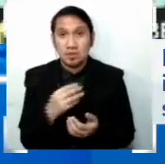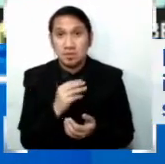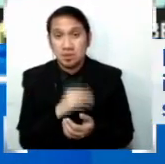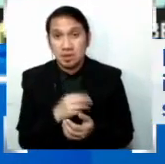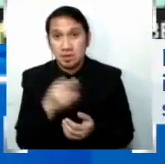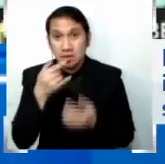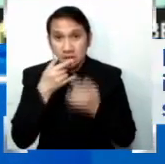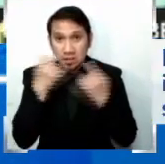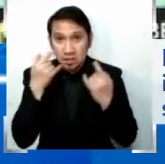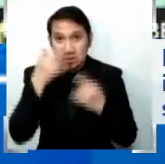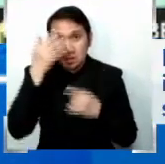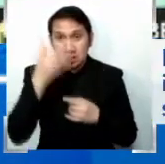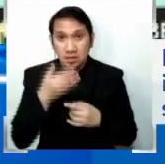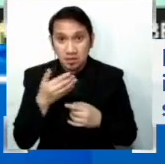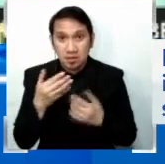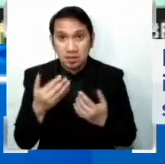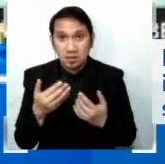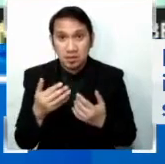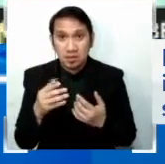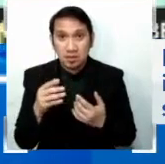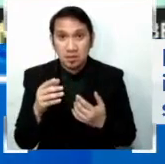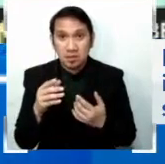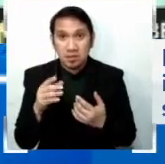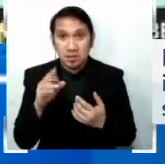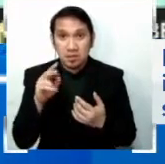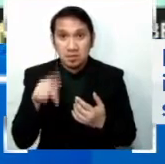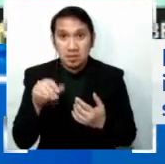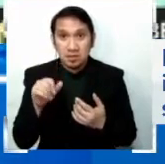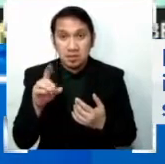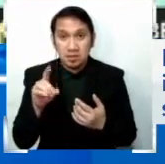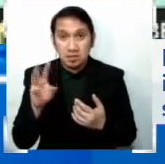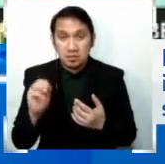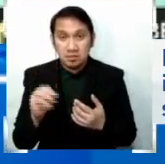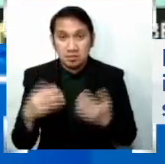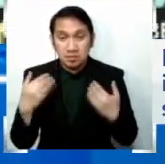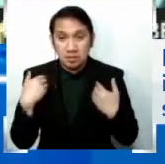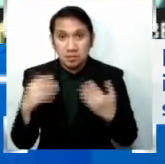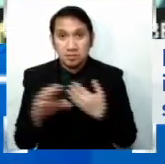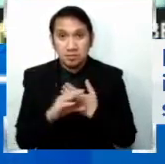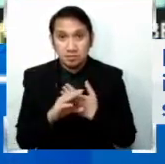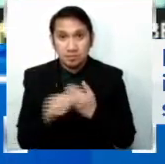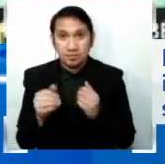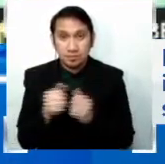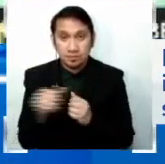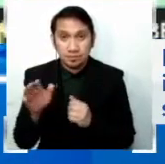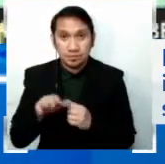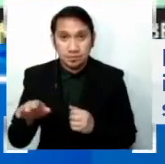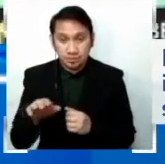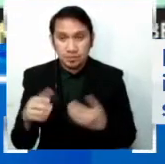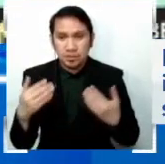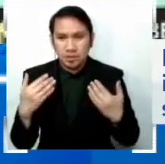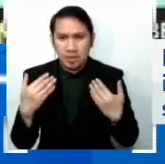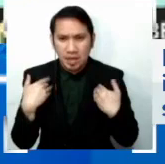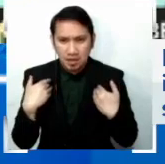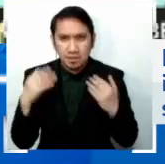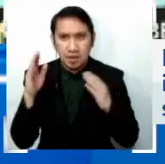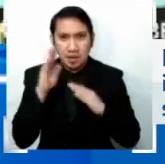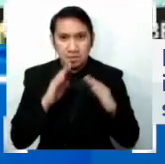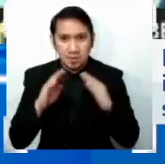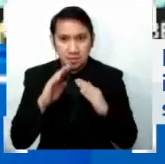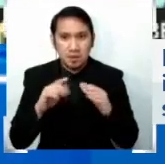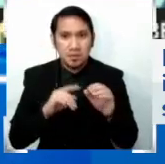sa PSDBM starting when we had a contract with them. We had a problem when it started